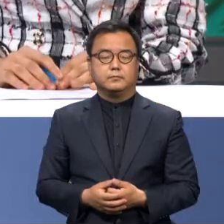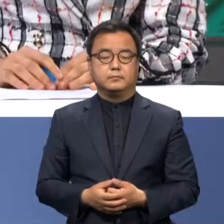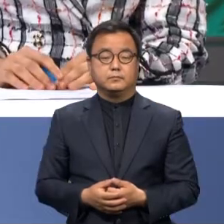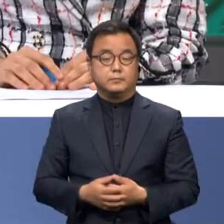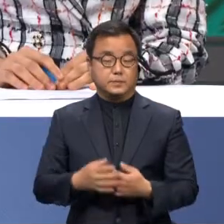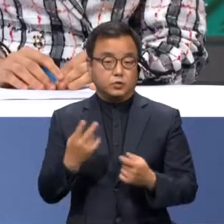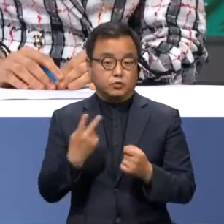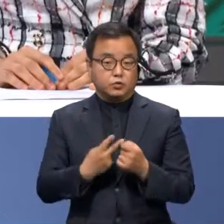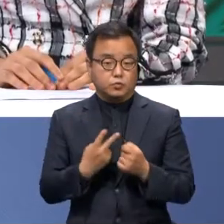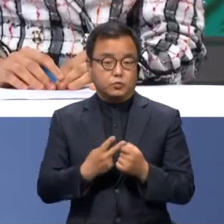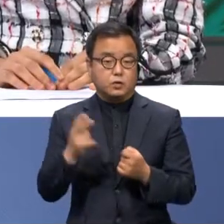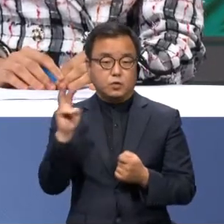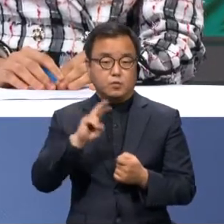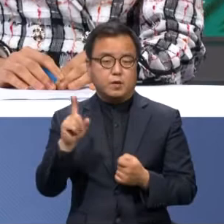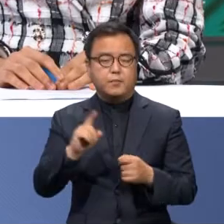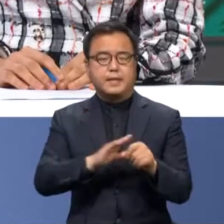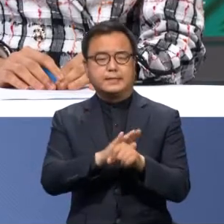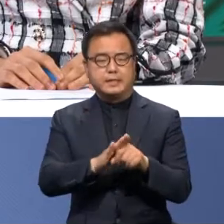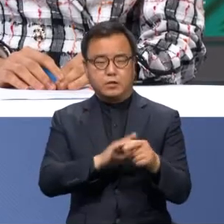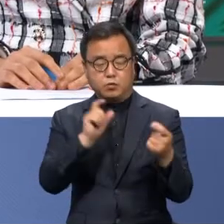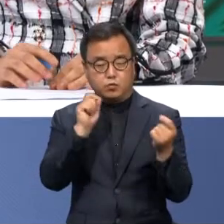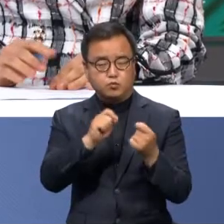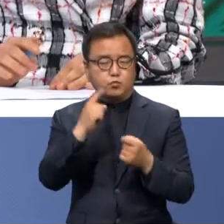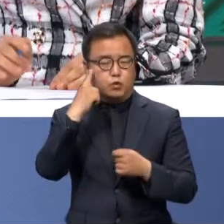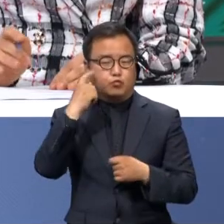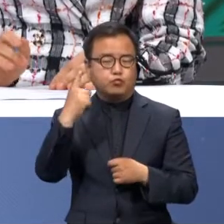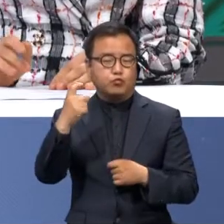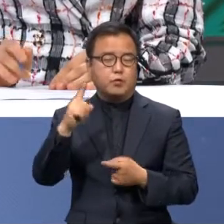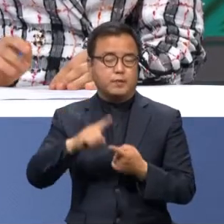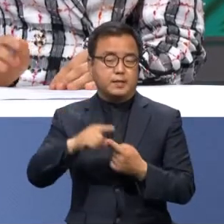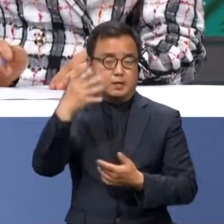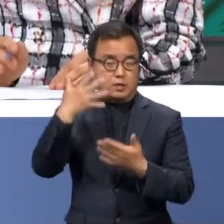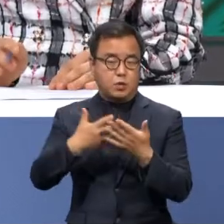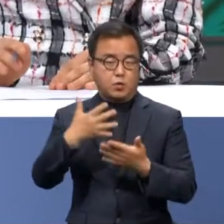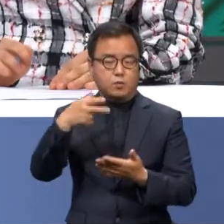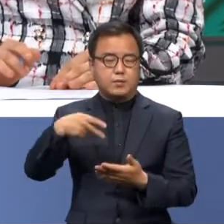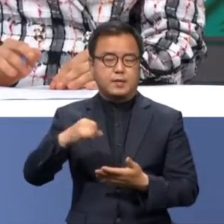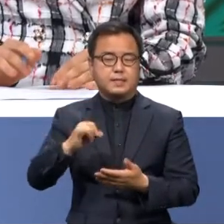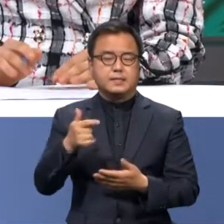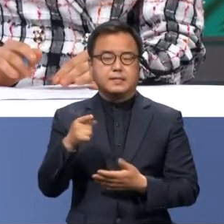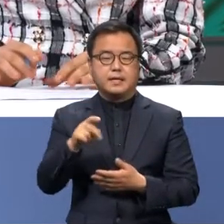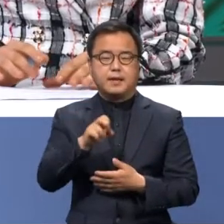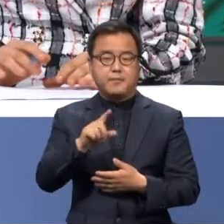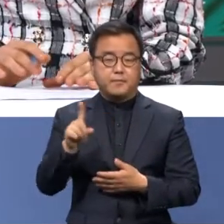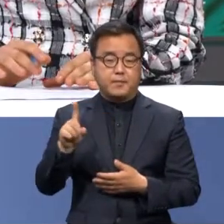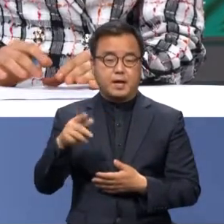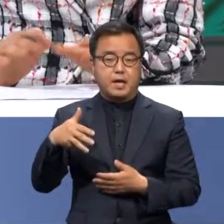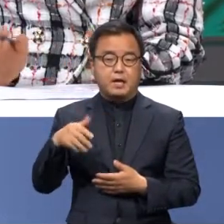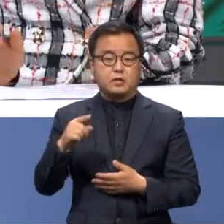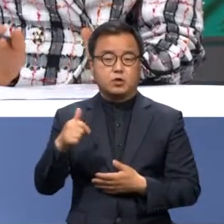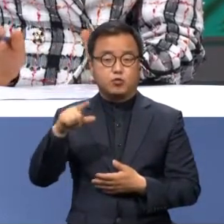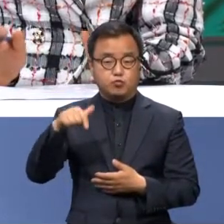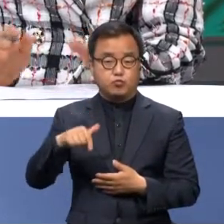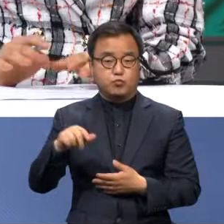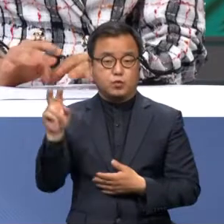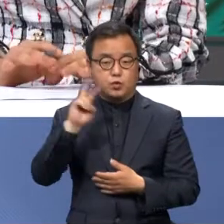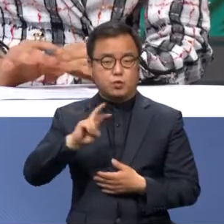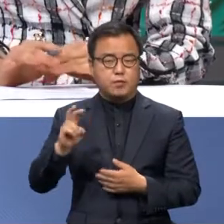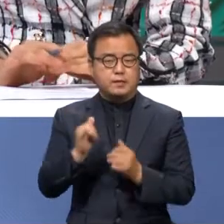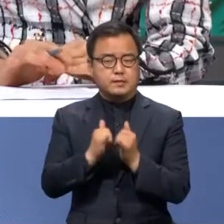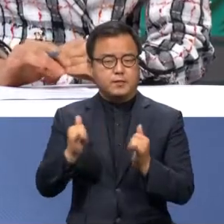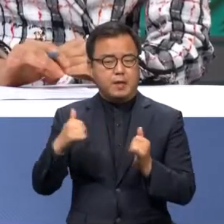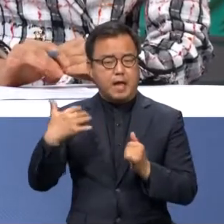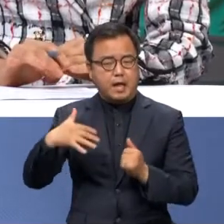두 번째로는 사랑과 우정, 추억에 관한 영화 시네마 천국의 주제가입니다. 아직도 사람들 입에 오르내릴 정도로